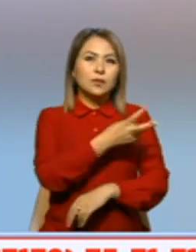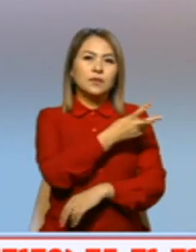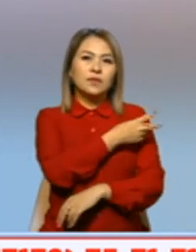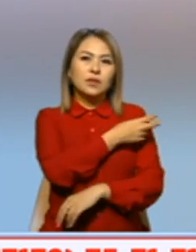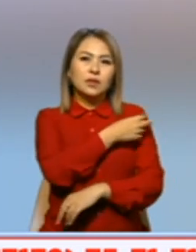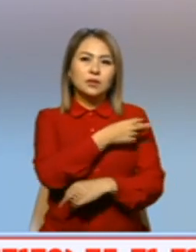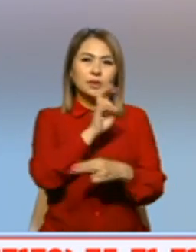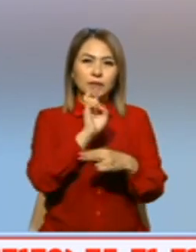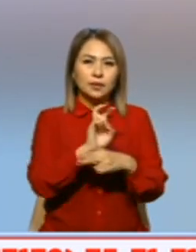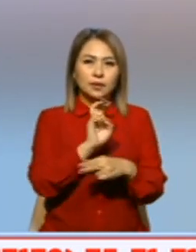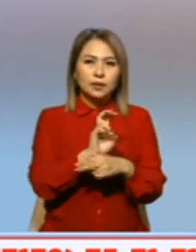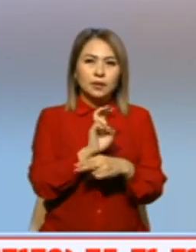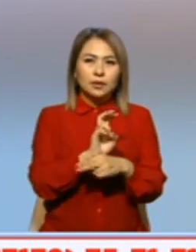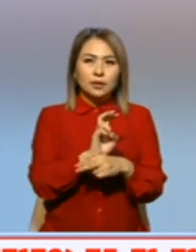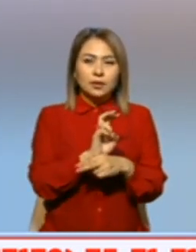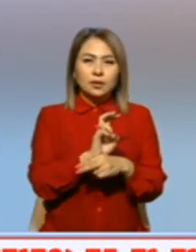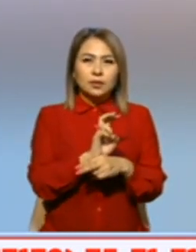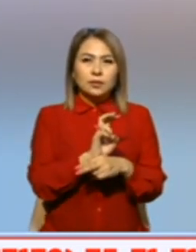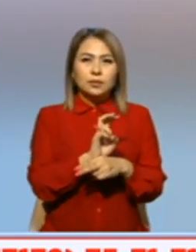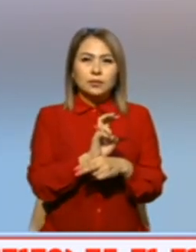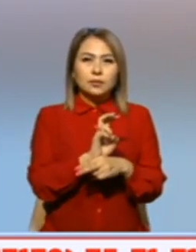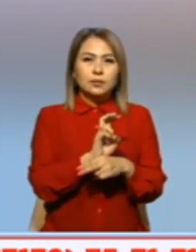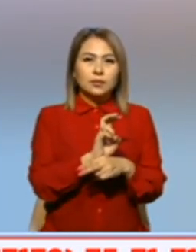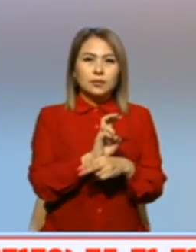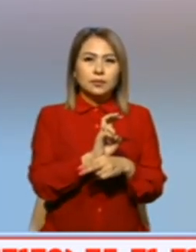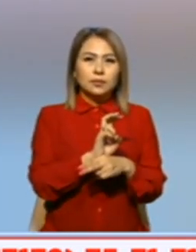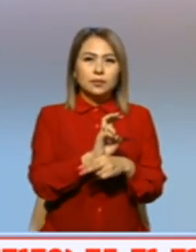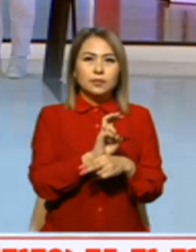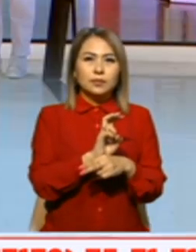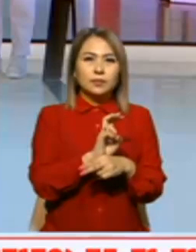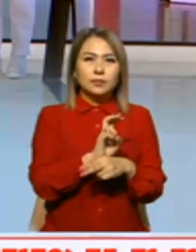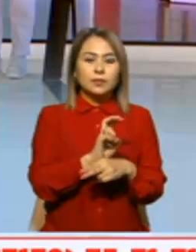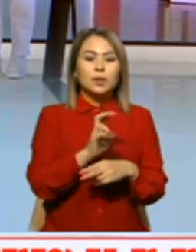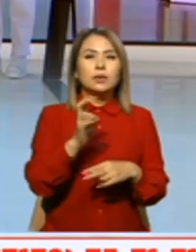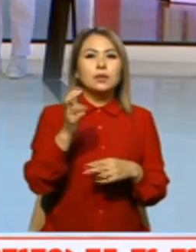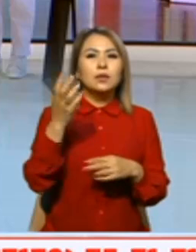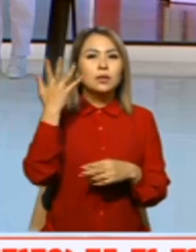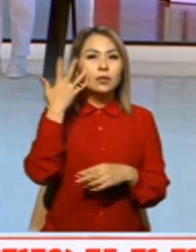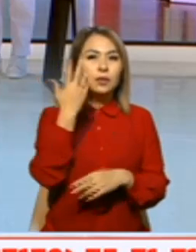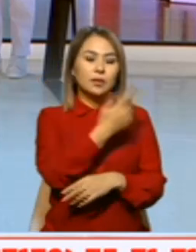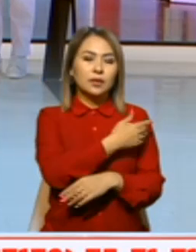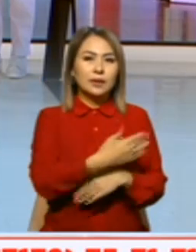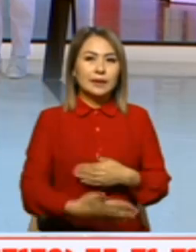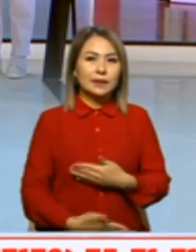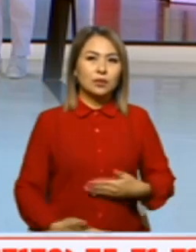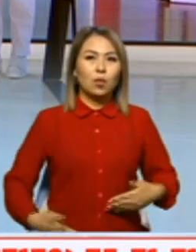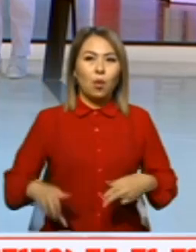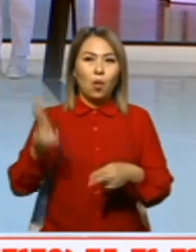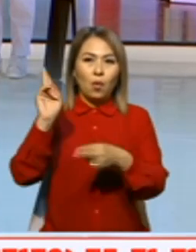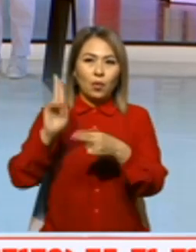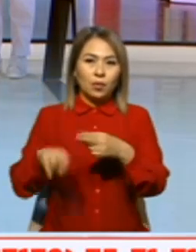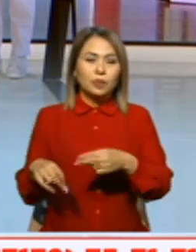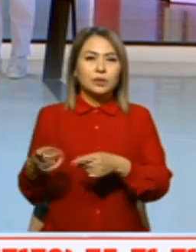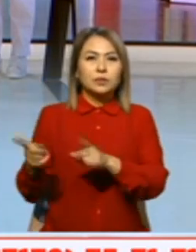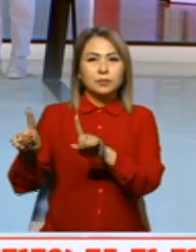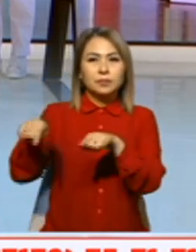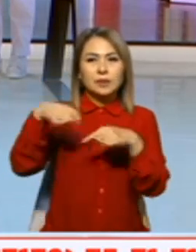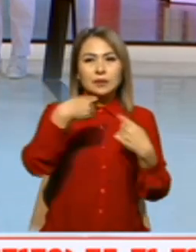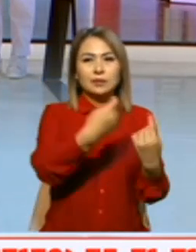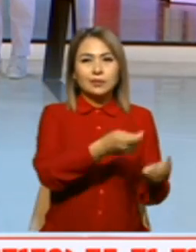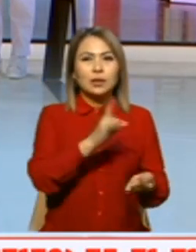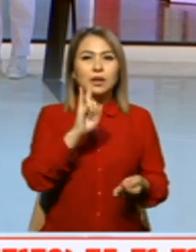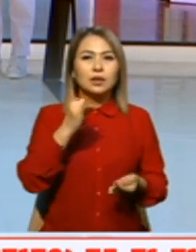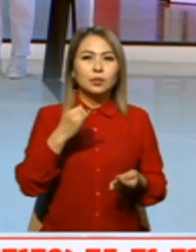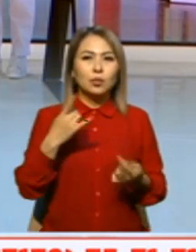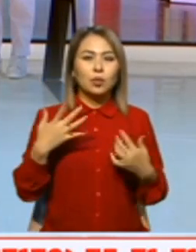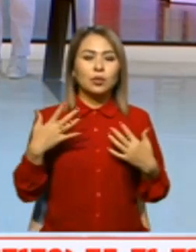Келген кезде біз акушер гинекологтан кейін біз қабылдап аламыз баланы. Өйткені баланың денсаулығы қандай жағдайда